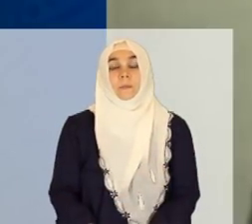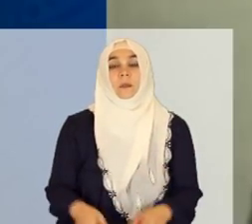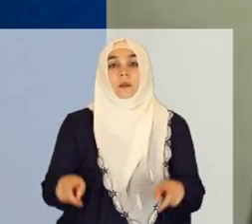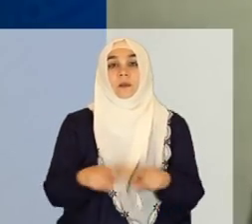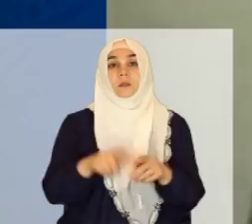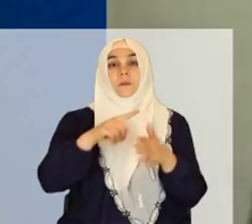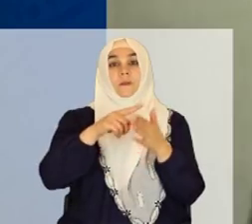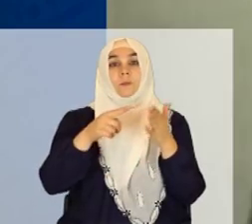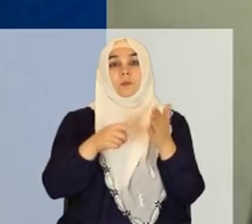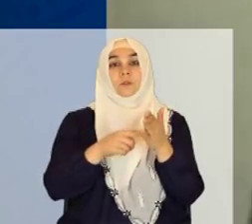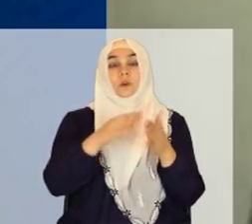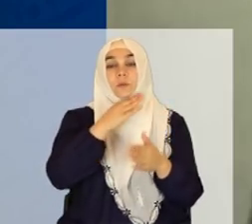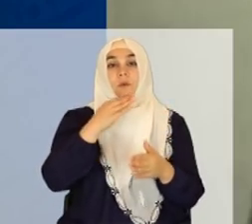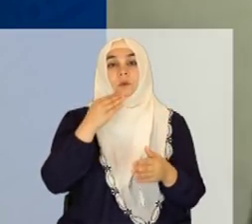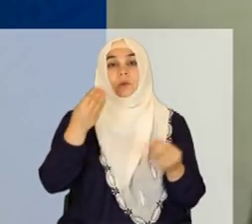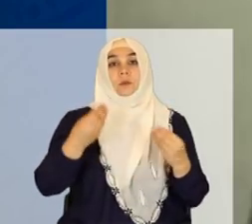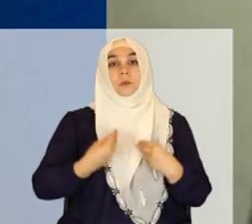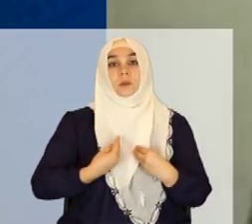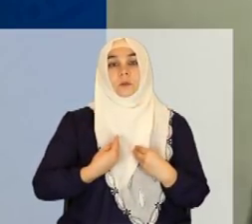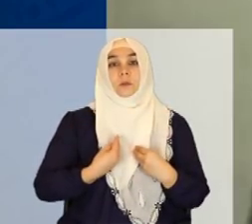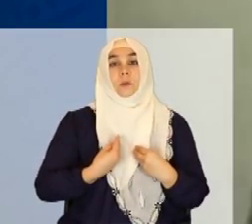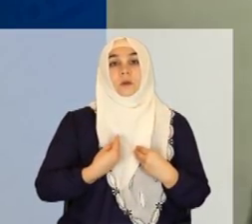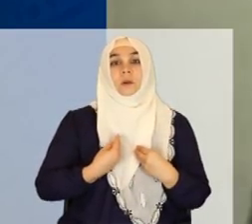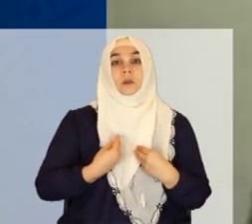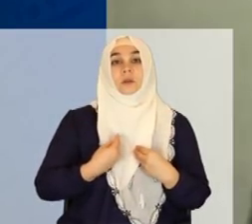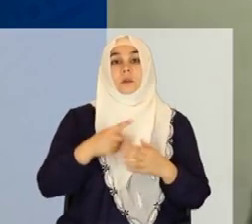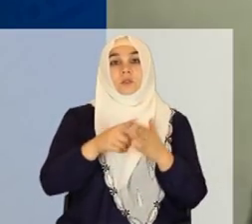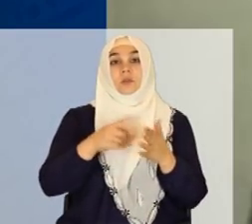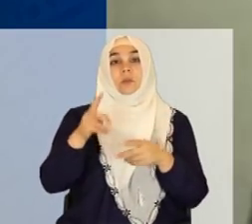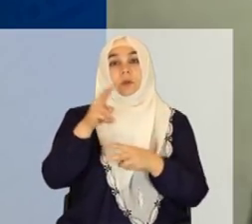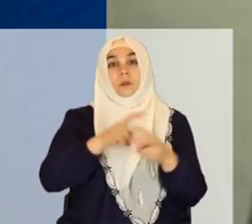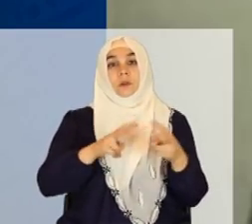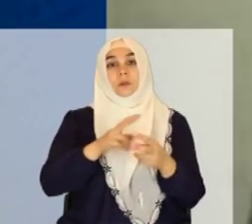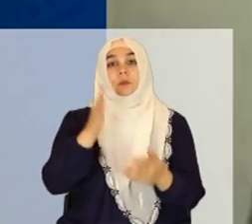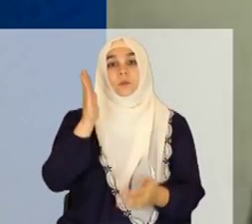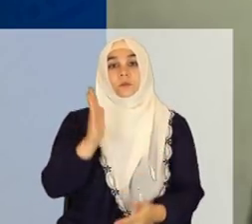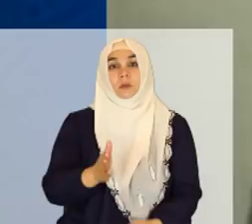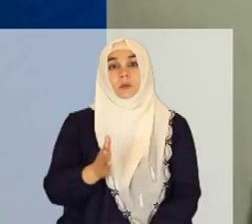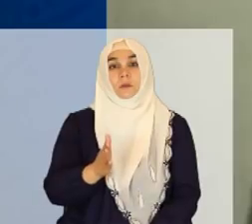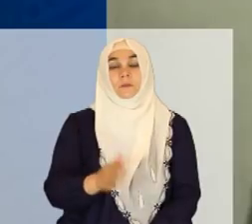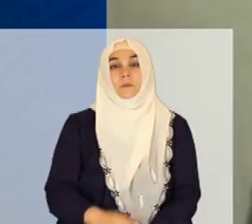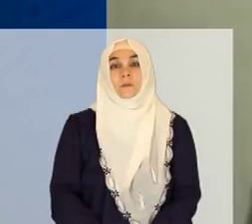Mana shu savollarni o'zimizga berib javob axtaradigan bo'lsak,